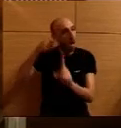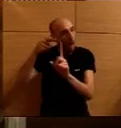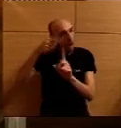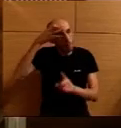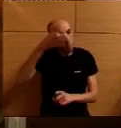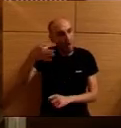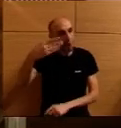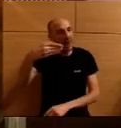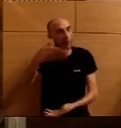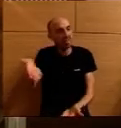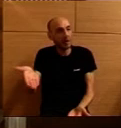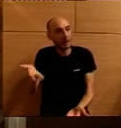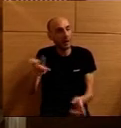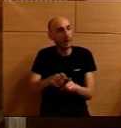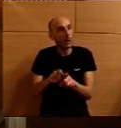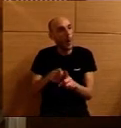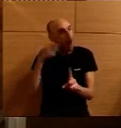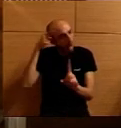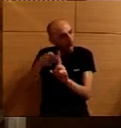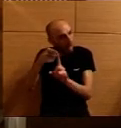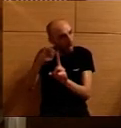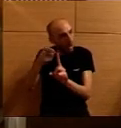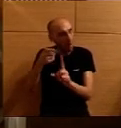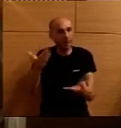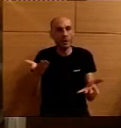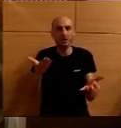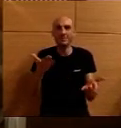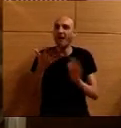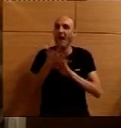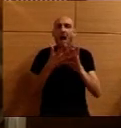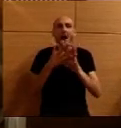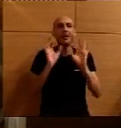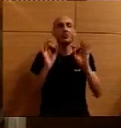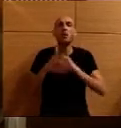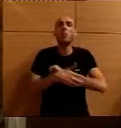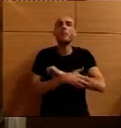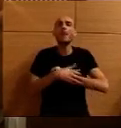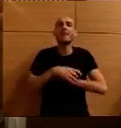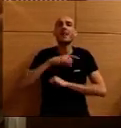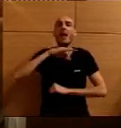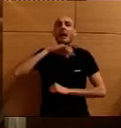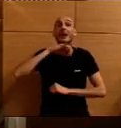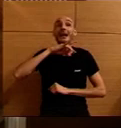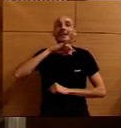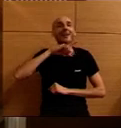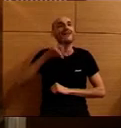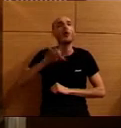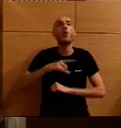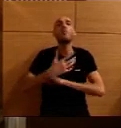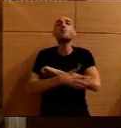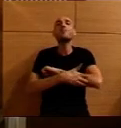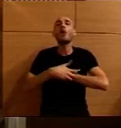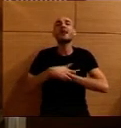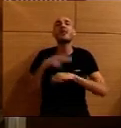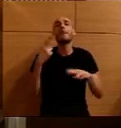l'excusa, perquè demostra molta pobresa, no energètica, pobresa política. Si